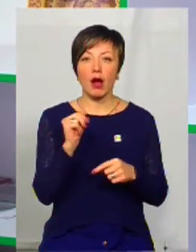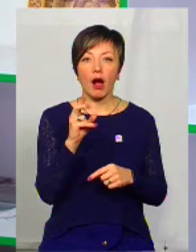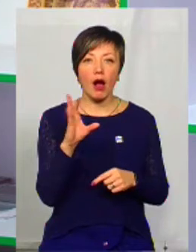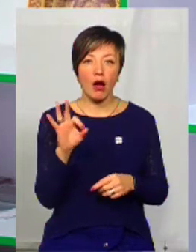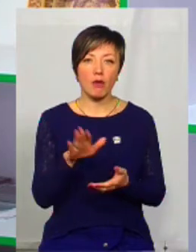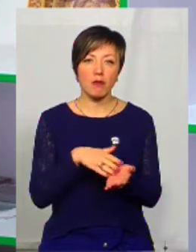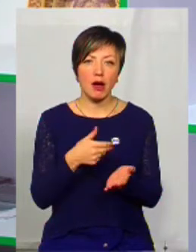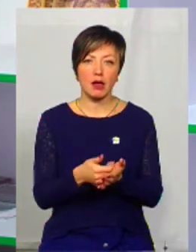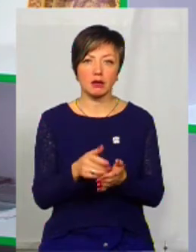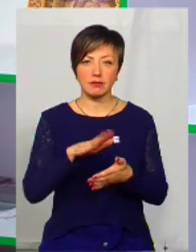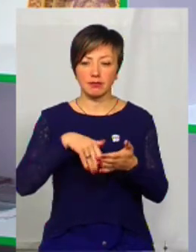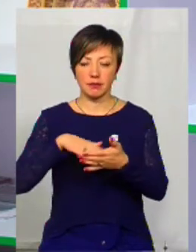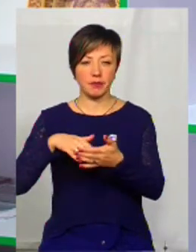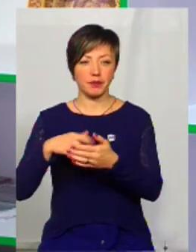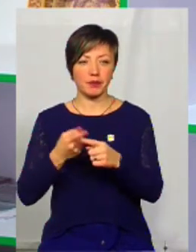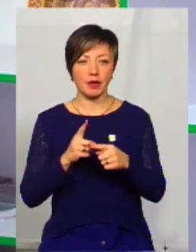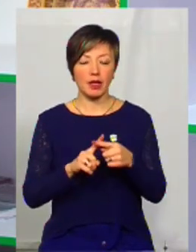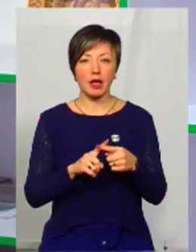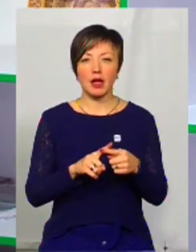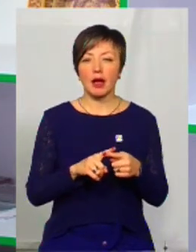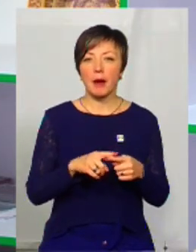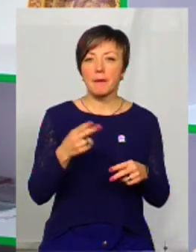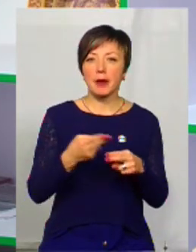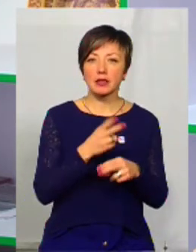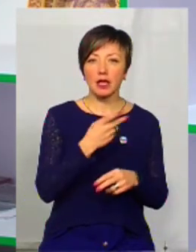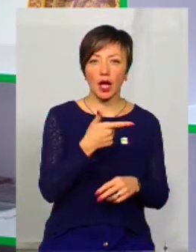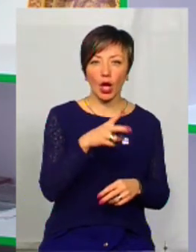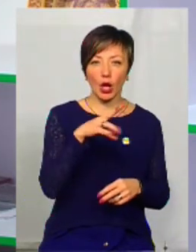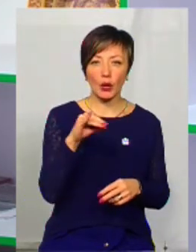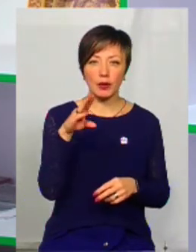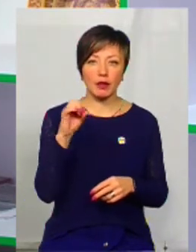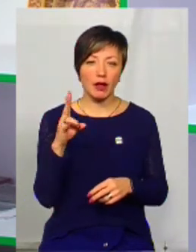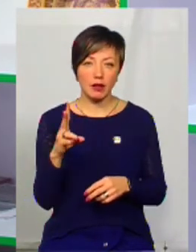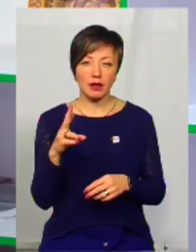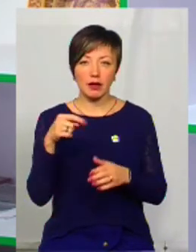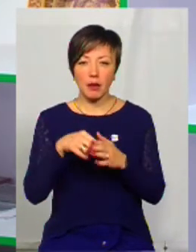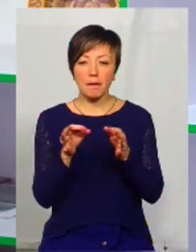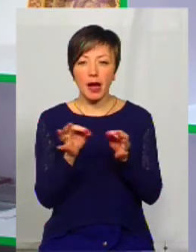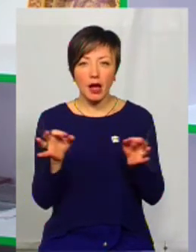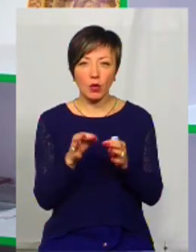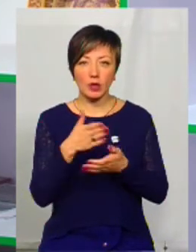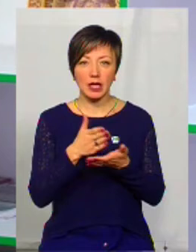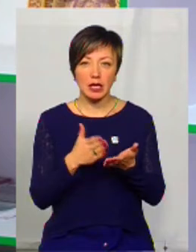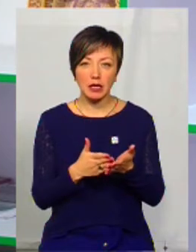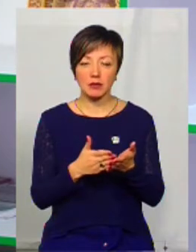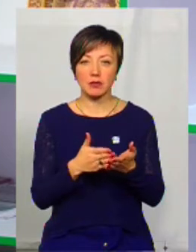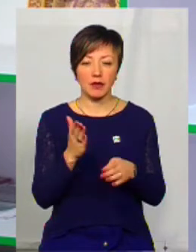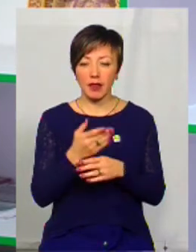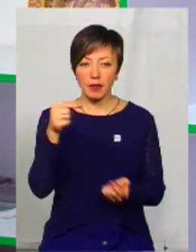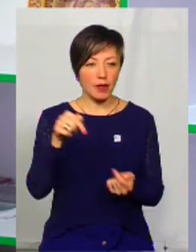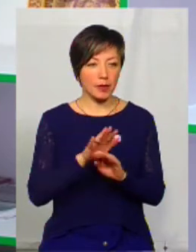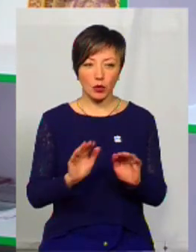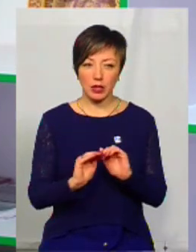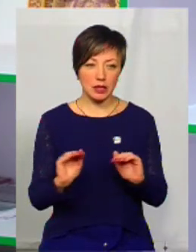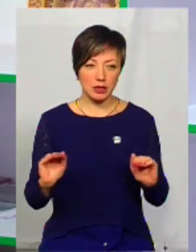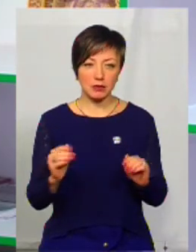какао, масло, вся молочка. Безглютенне – це значить макарони, хлібні вироби, вони не підходять